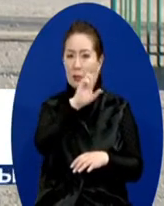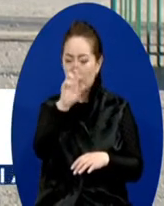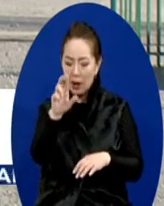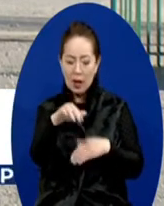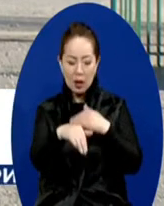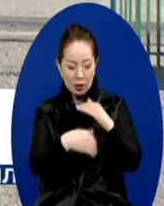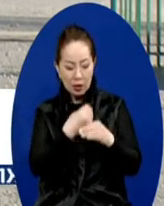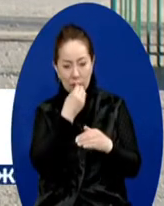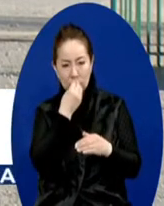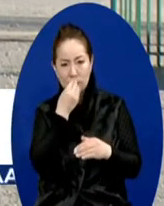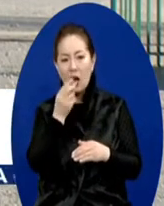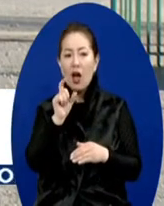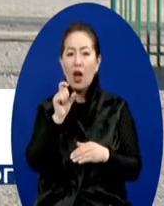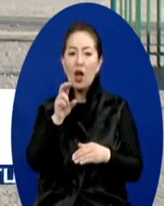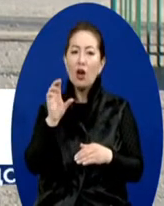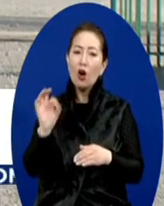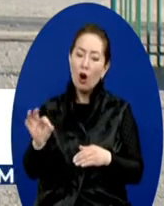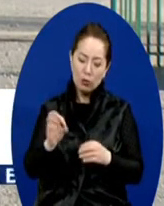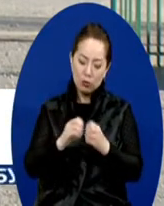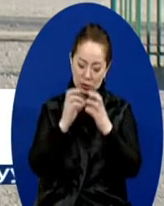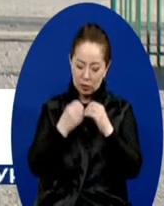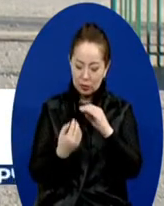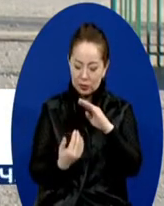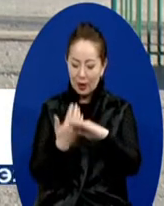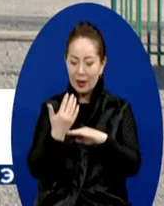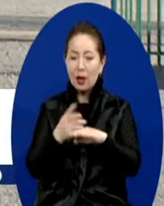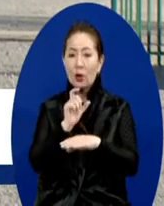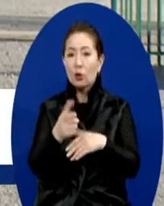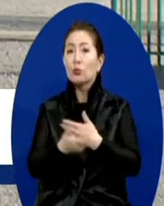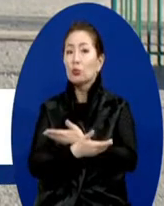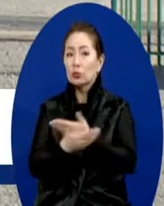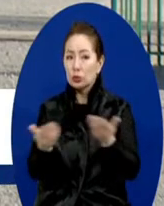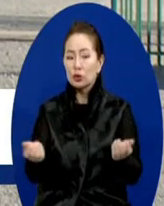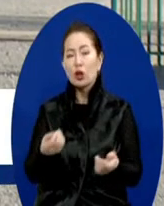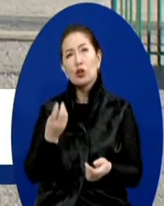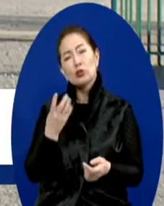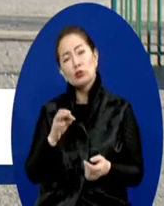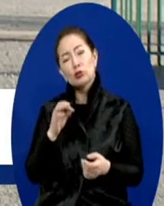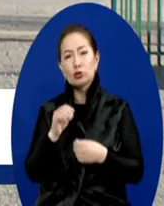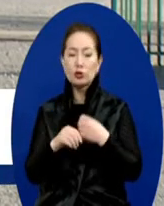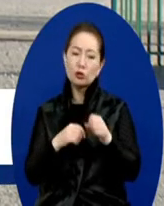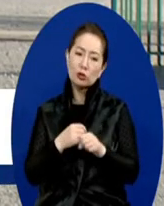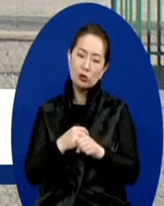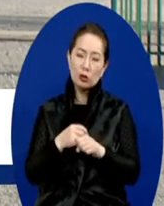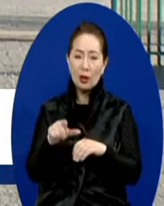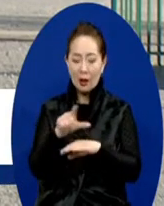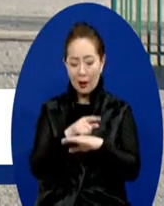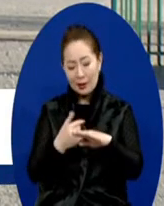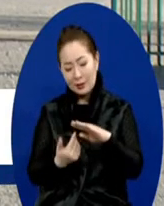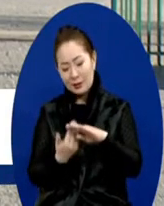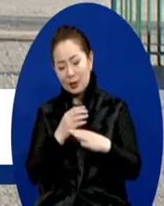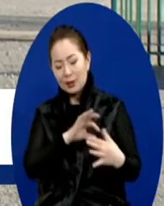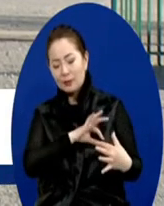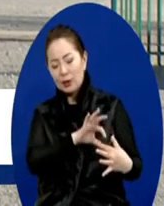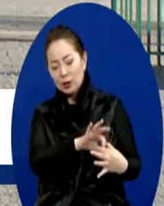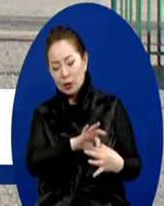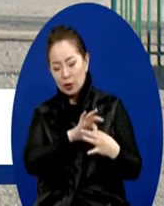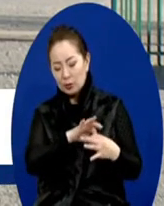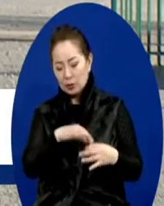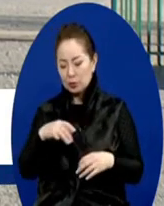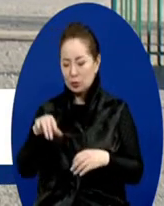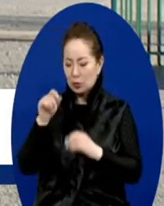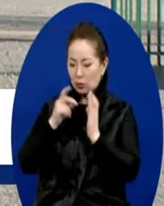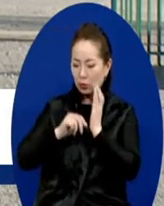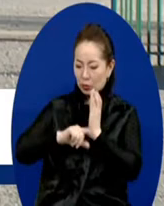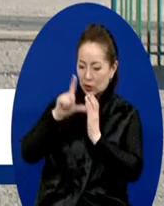байгалаараа байгаль экод бүтээгдэхүүн бид одоо тариалж одоо ард хэрэгт хөрөгч халууч одоо газар тариалангийн хад бас миний ажил өндөр